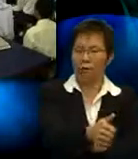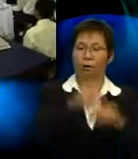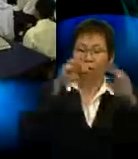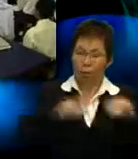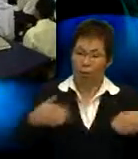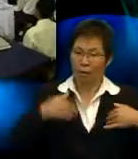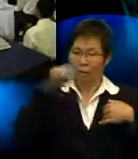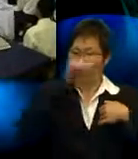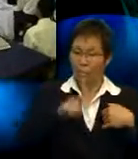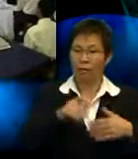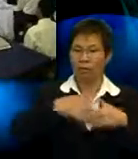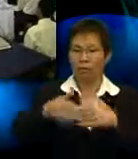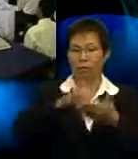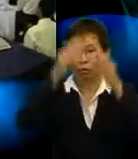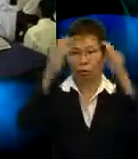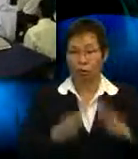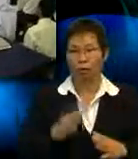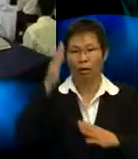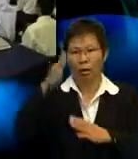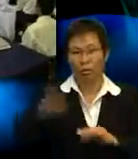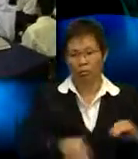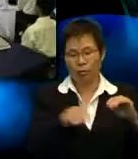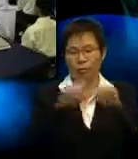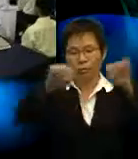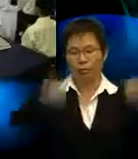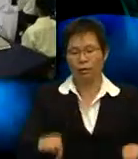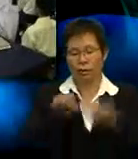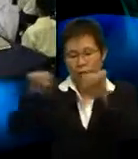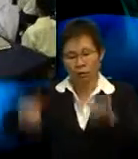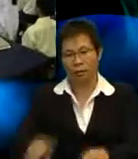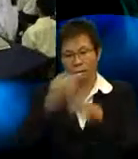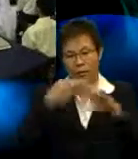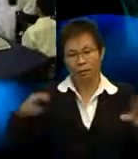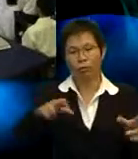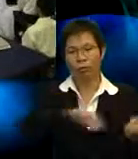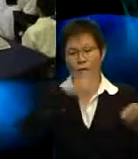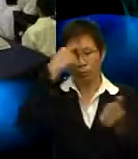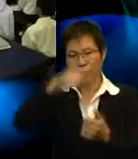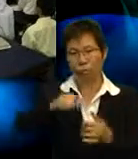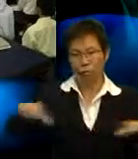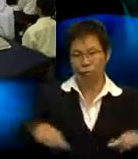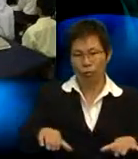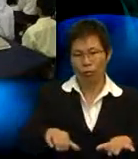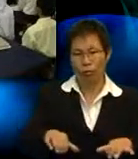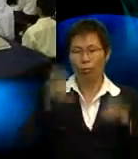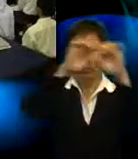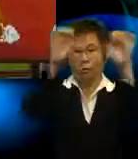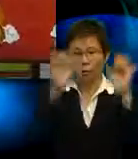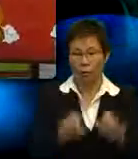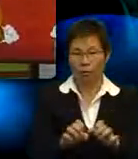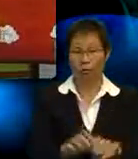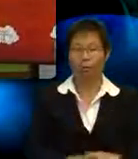Seterusnya, murid-murid akan bergerak ke stesen-stesen yang disediakan untuk menjalankan eksperimen. Bangun